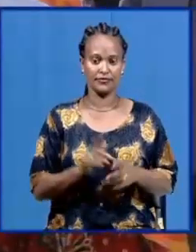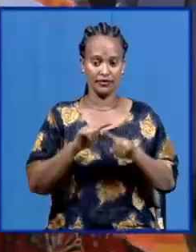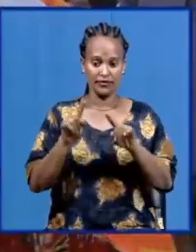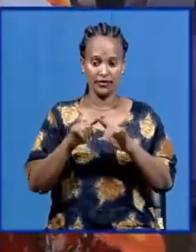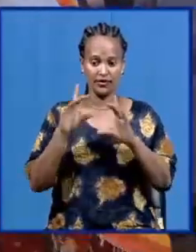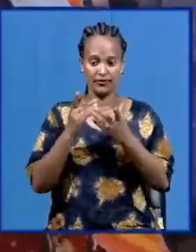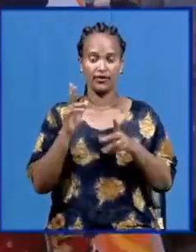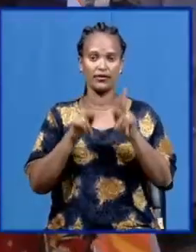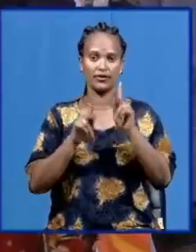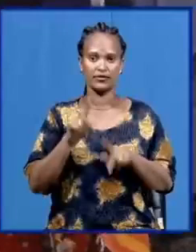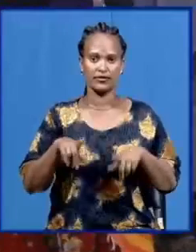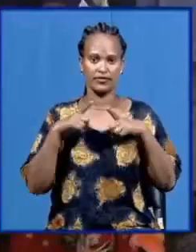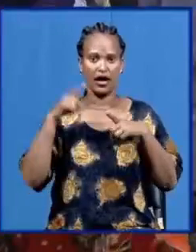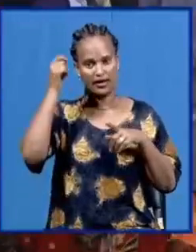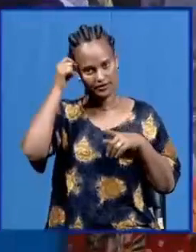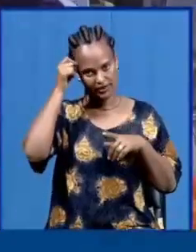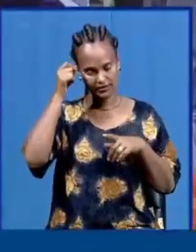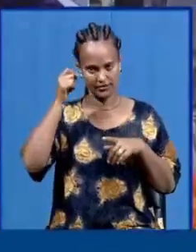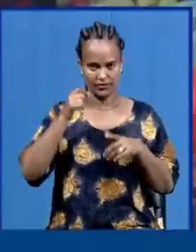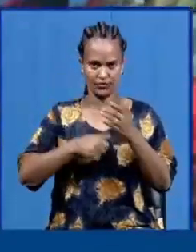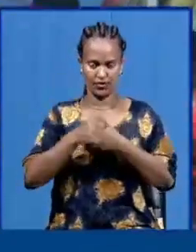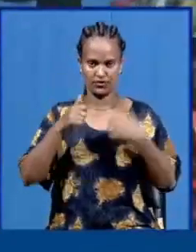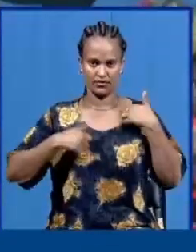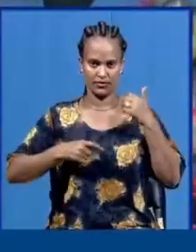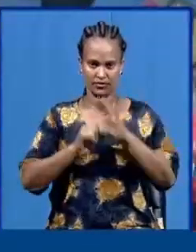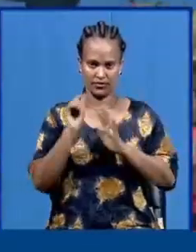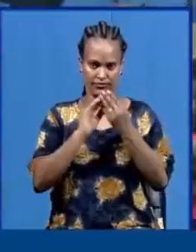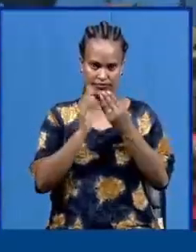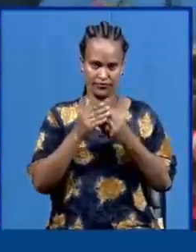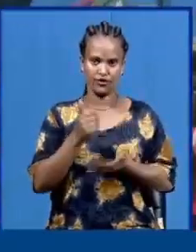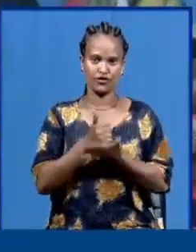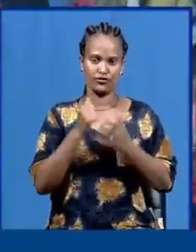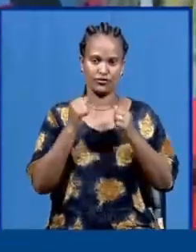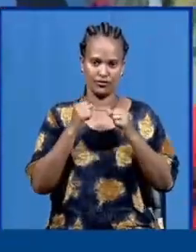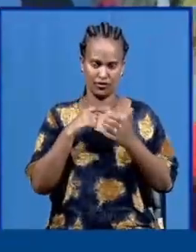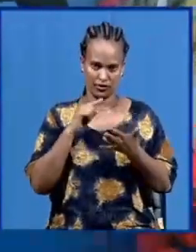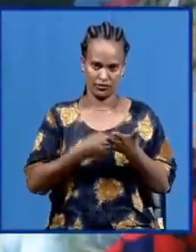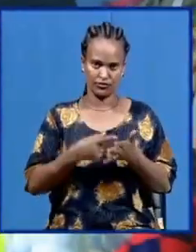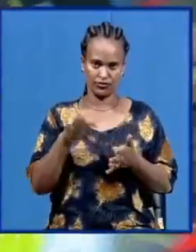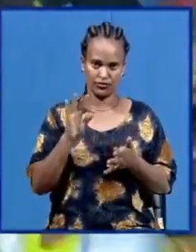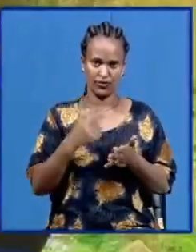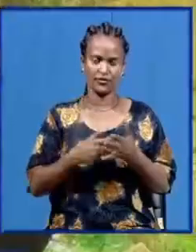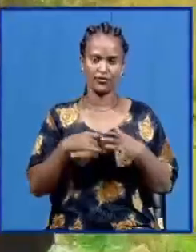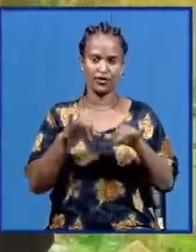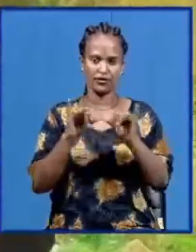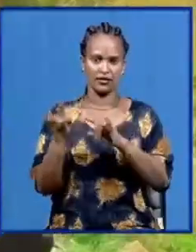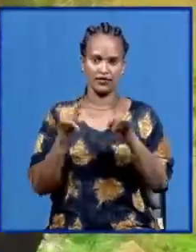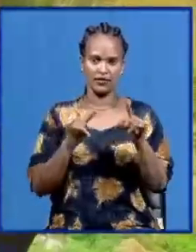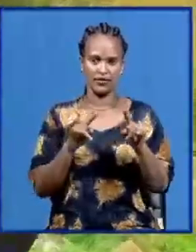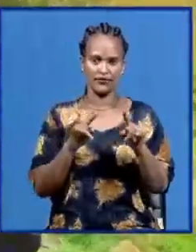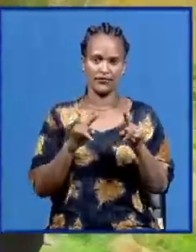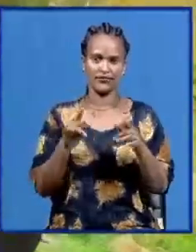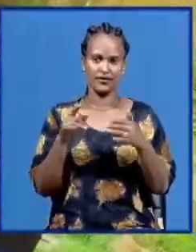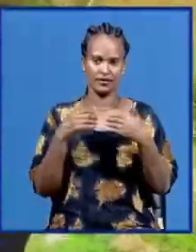ዝተፈላለዩ ክፋላት ሕብረተሰብ ነበርቲ ከተማ ዓዲግራት ንውግኣት ሰራዊት ትግራይ ብምሕብሓብ ደጀንነቶም እናረጋገፁ ይርከቡ። ናይዚ መቐፀልታ ድማ